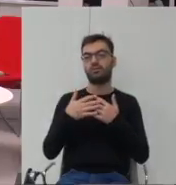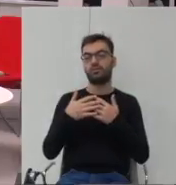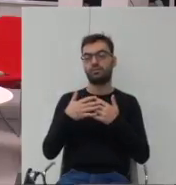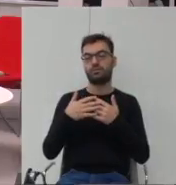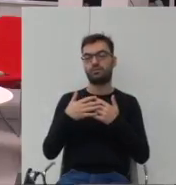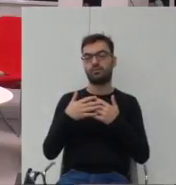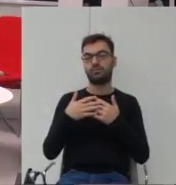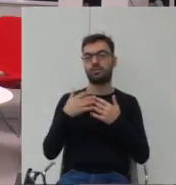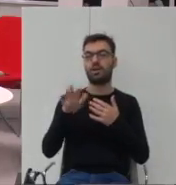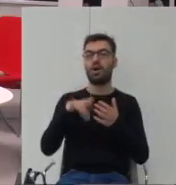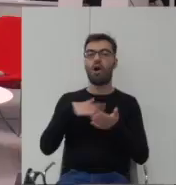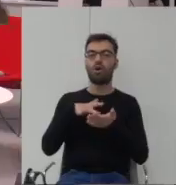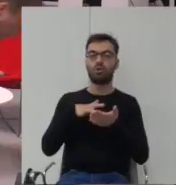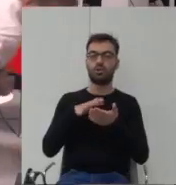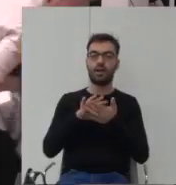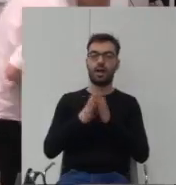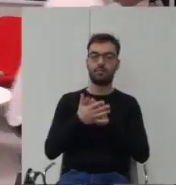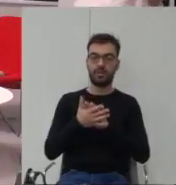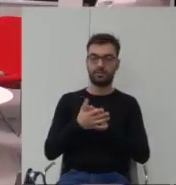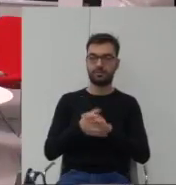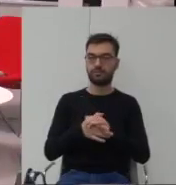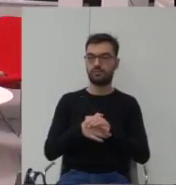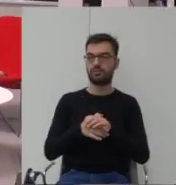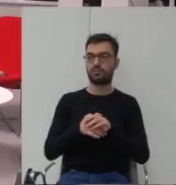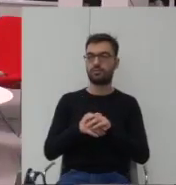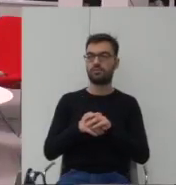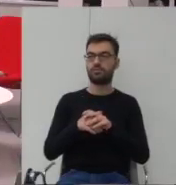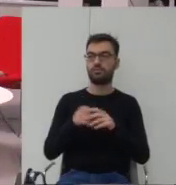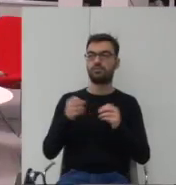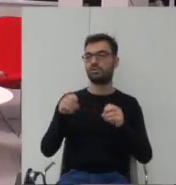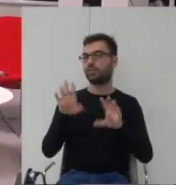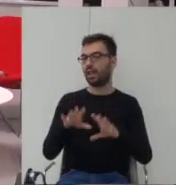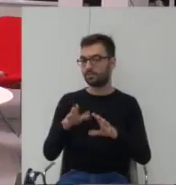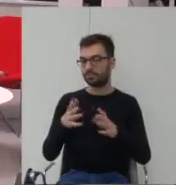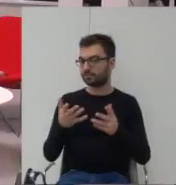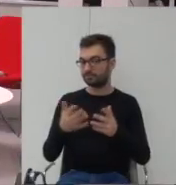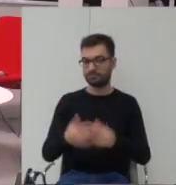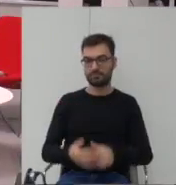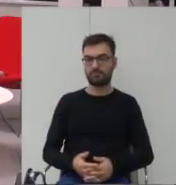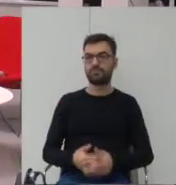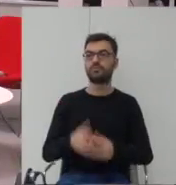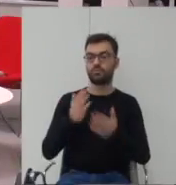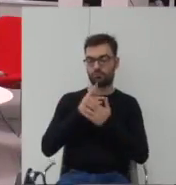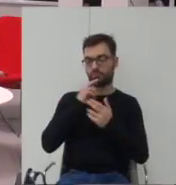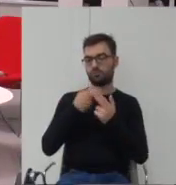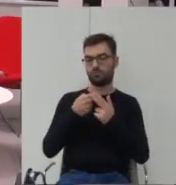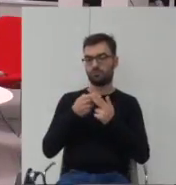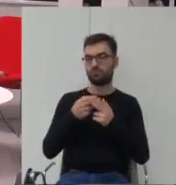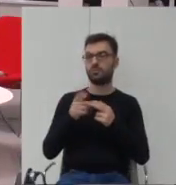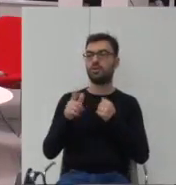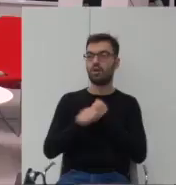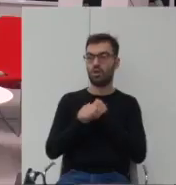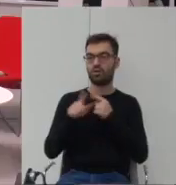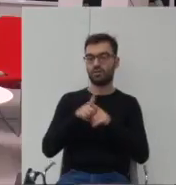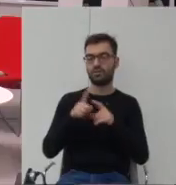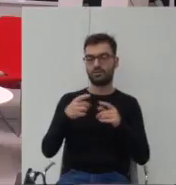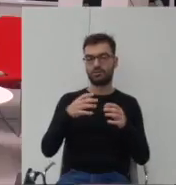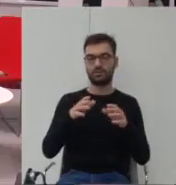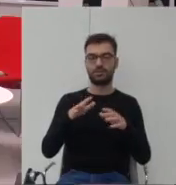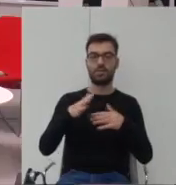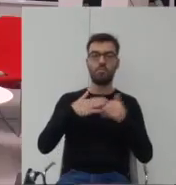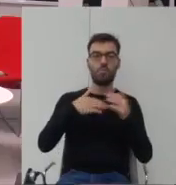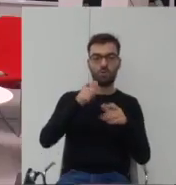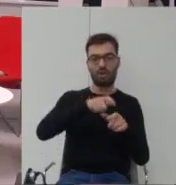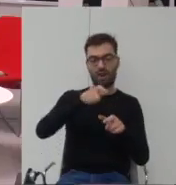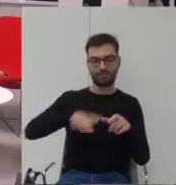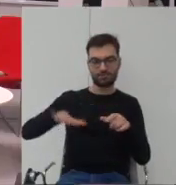blisko do ośrodka rehabilitacji? Jak jest blisko do sklepów? Już pani mówi. Chodzi o infrastrukturę jak miejską. Jak